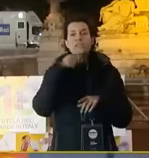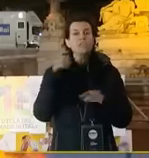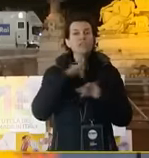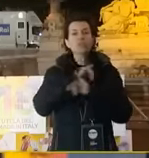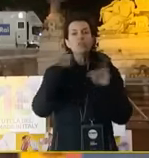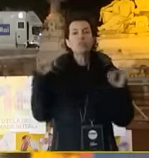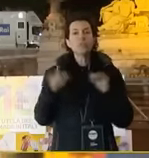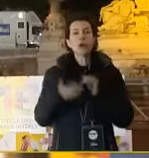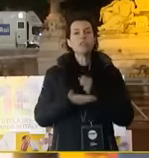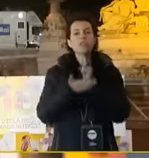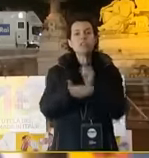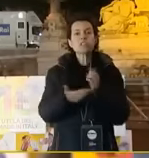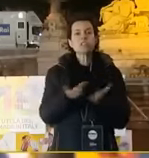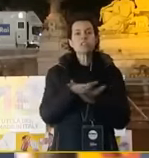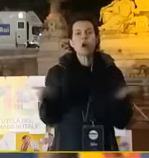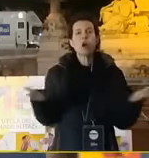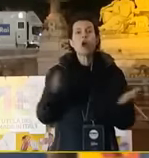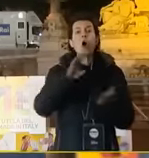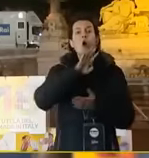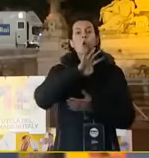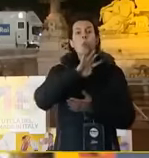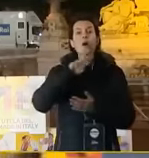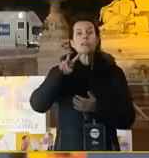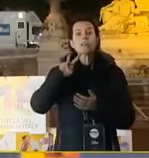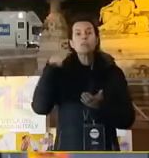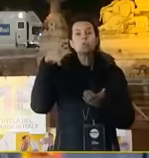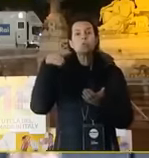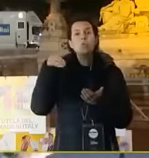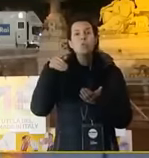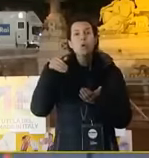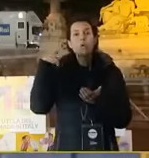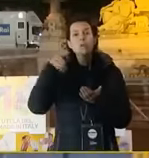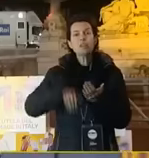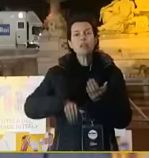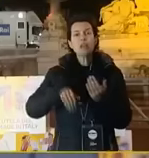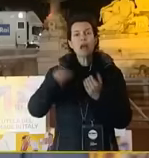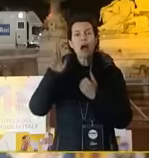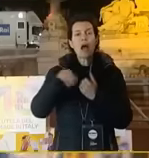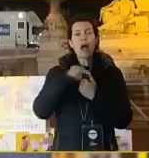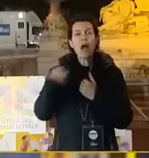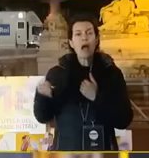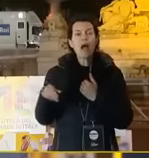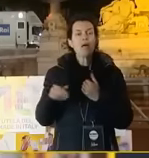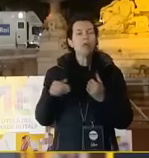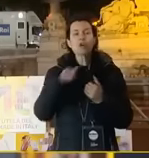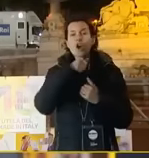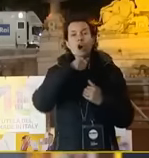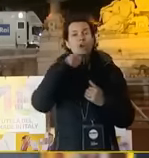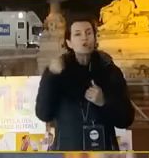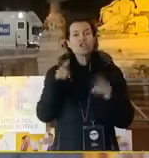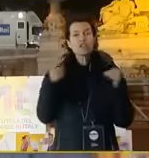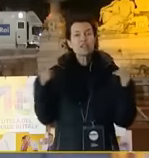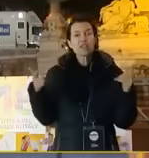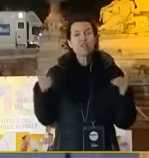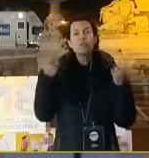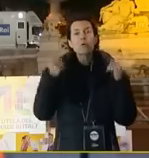abbiamo rifiutati, 42 milioni di euro, perché c'erano tutte le persone che donavano e non ci servivano i 42 milioni di euro.